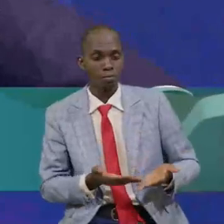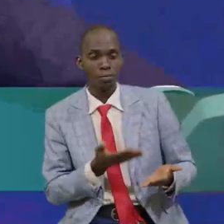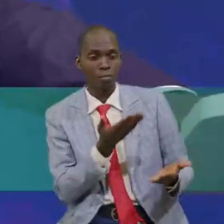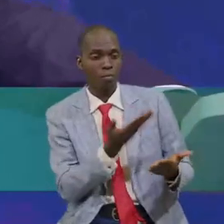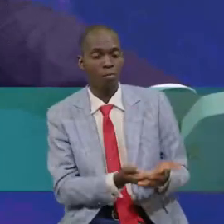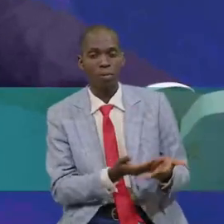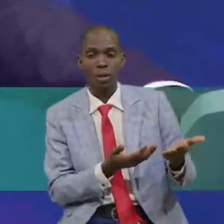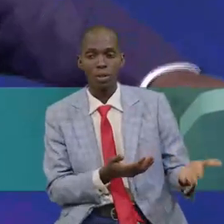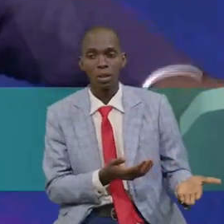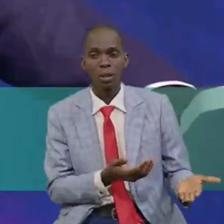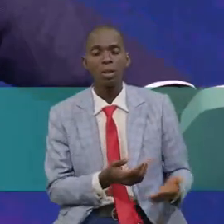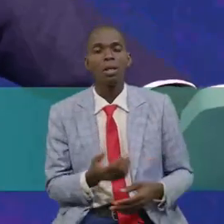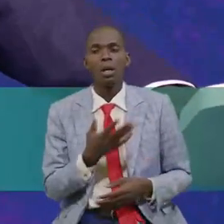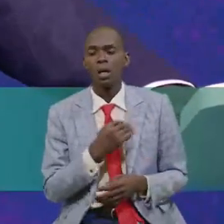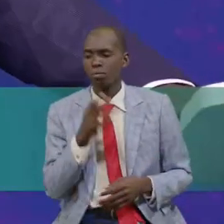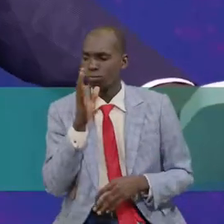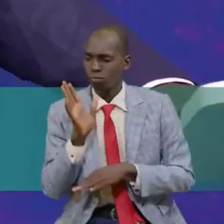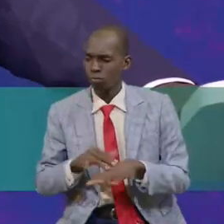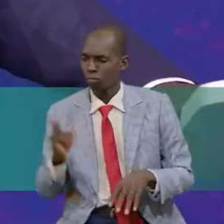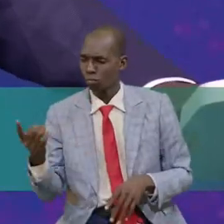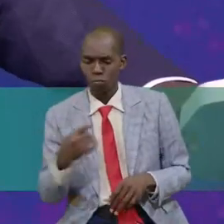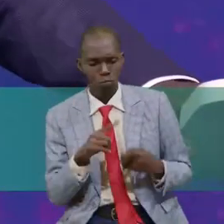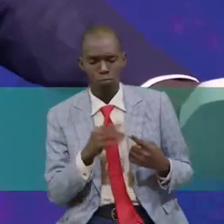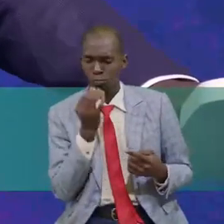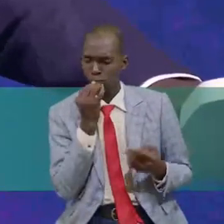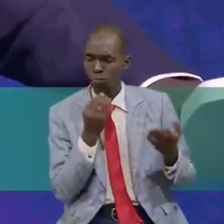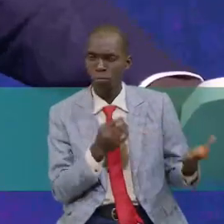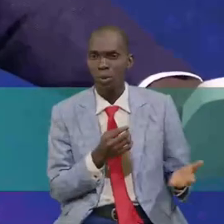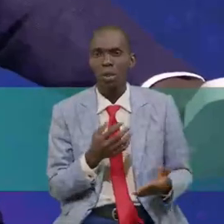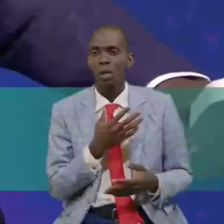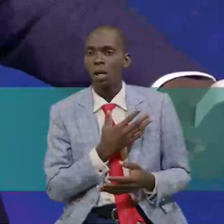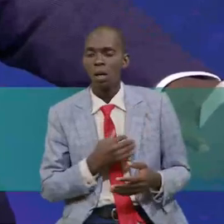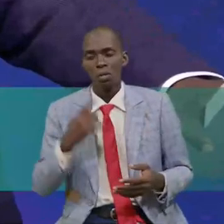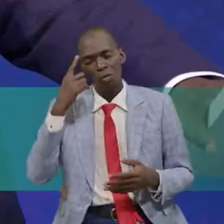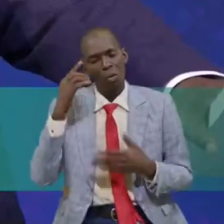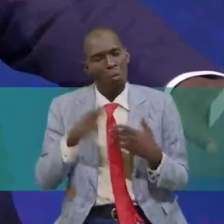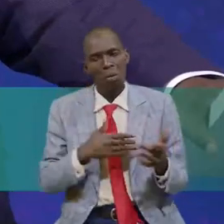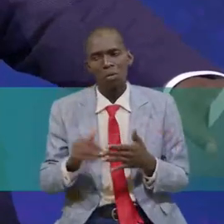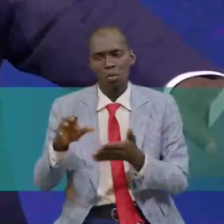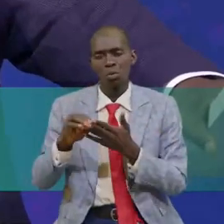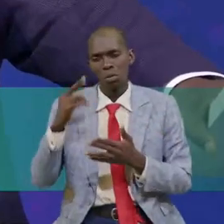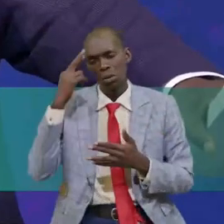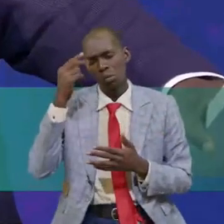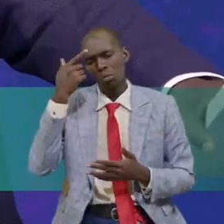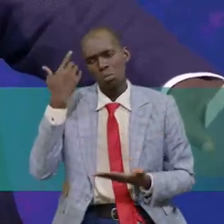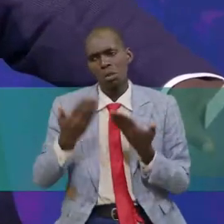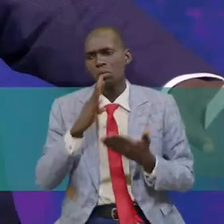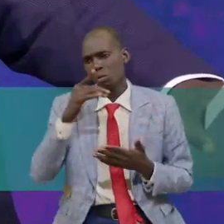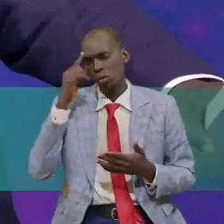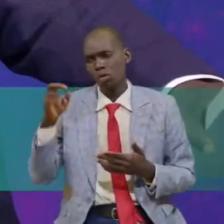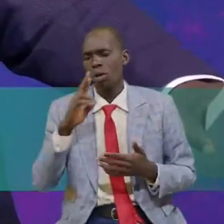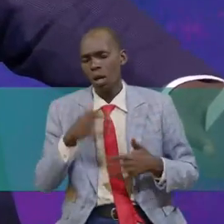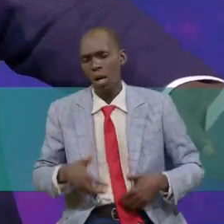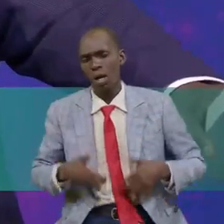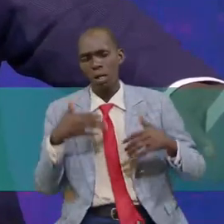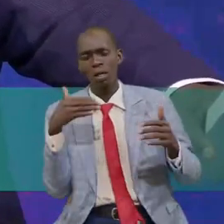maman dit, viens manger, et pour une raison quelconque, peut-être tu es fâché contre elle, et fâché